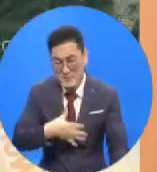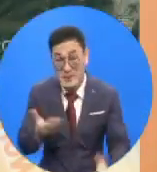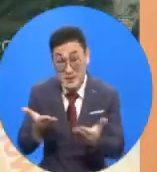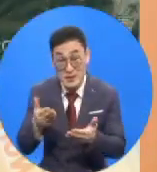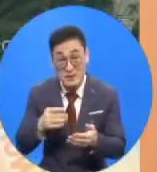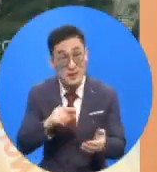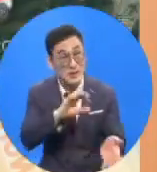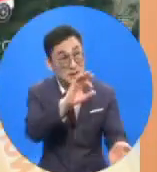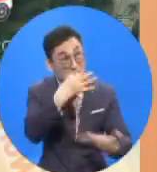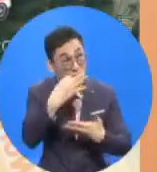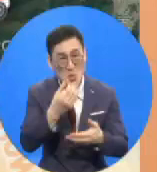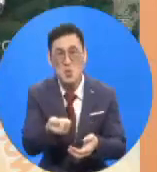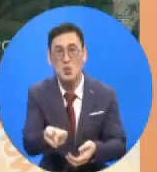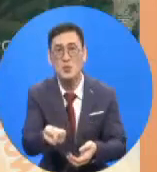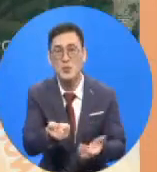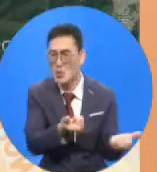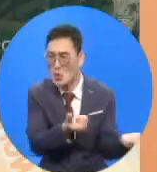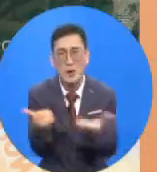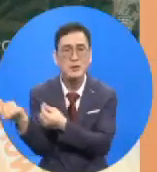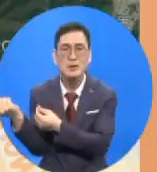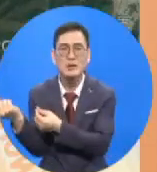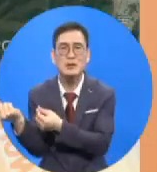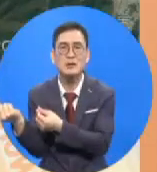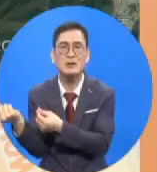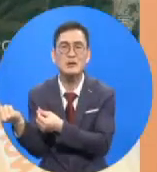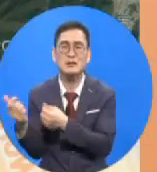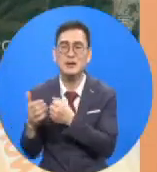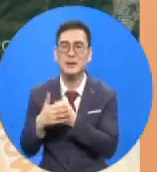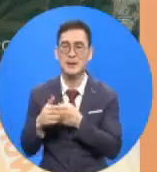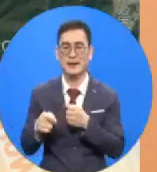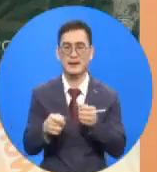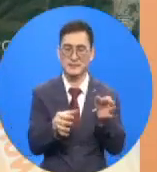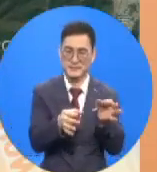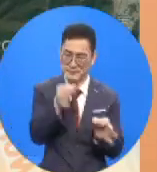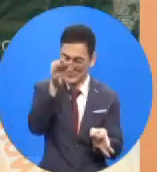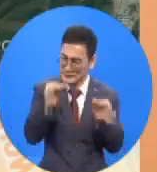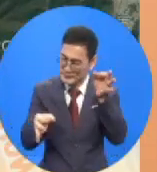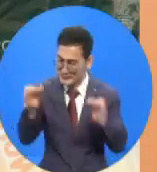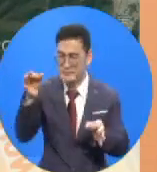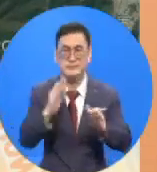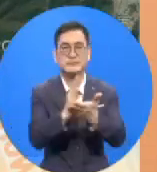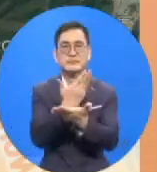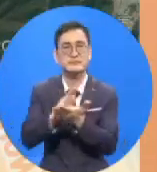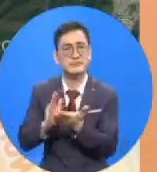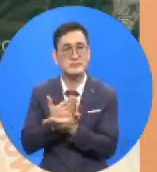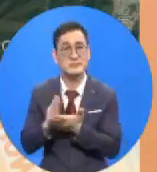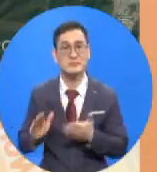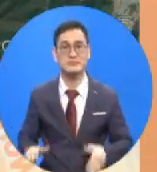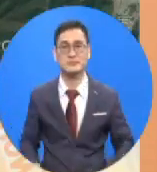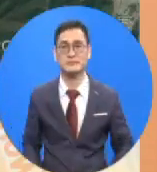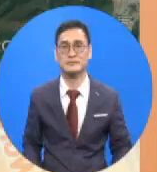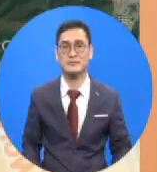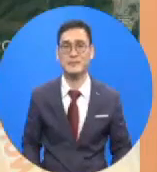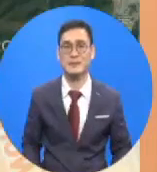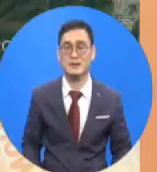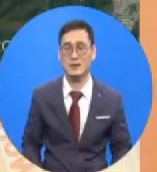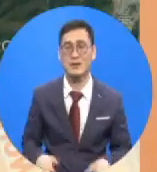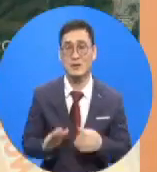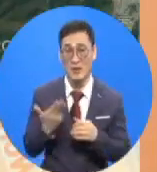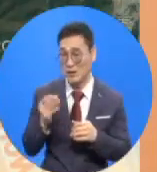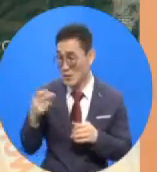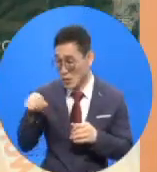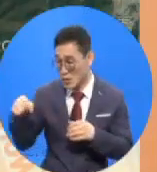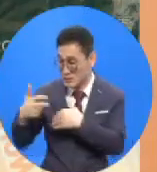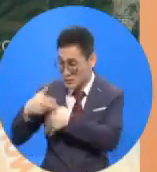자 그러면 이런 문제를 낼 들어서 정부가 좀 더 어려운 들어와 그 앱이나 또 제 3차 와 좀 심도 있게 논의를 해서 대책을